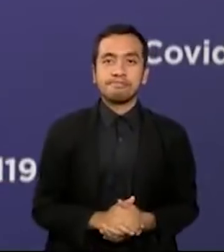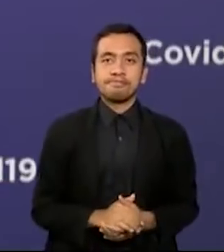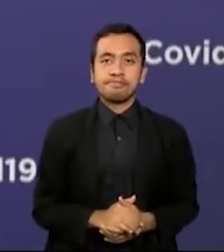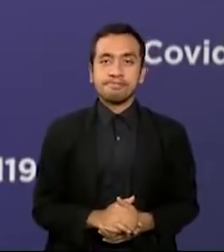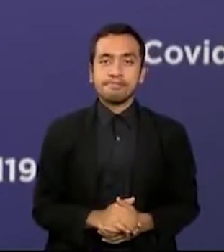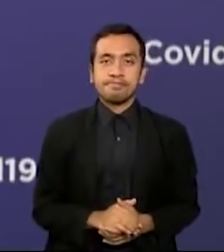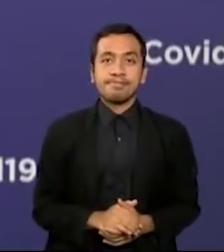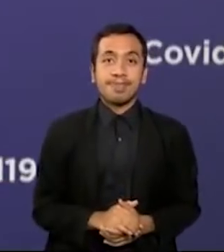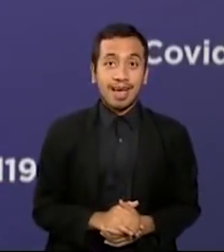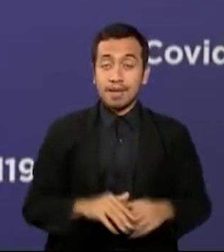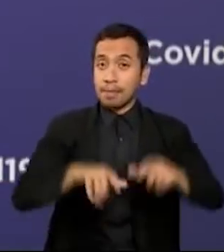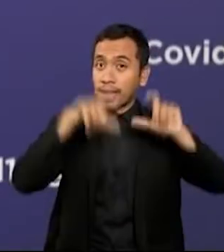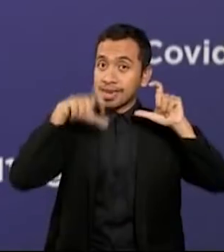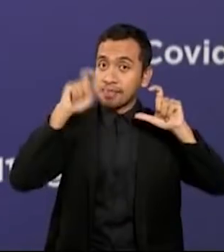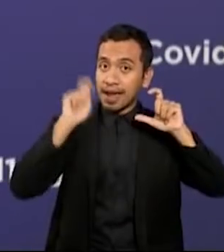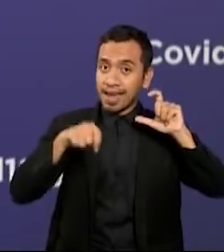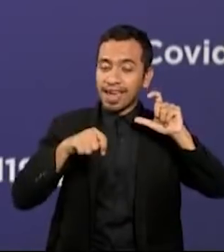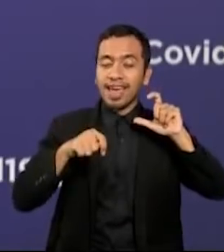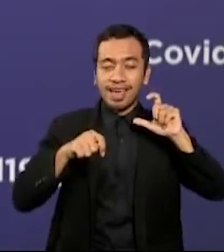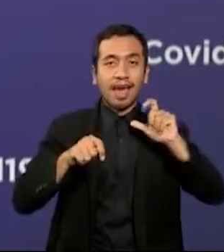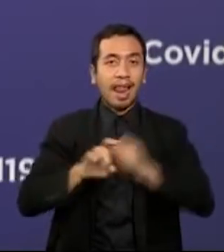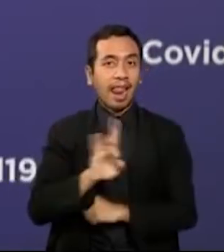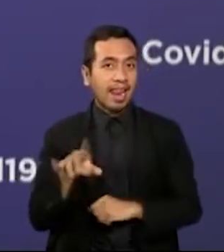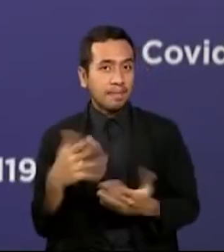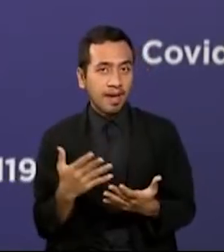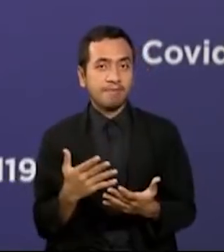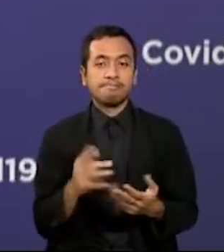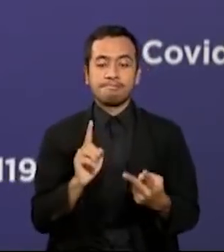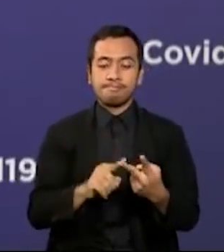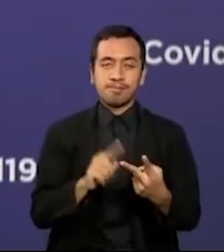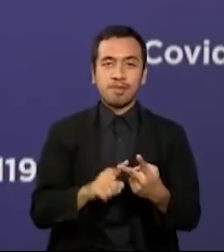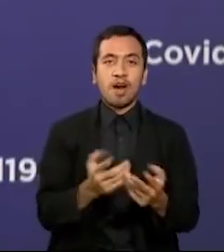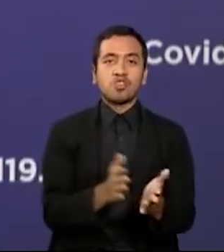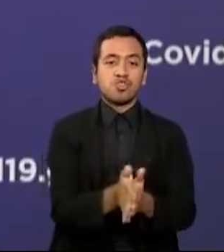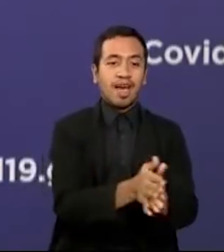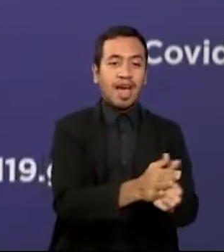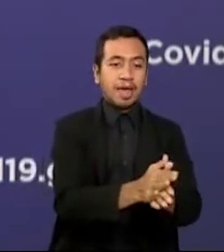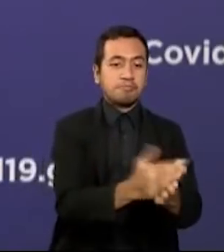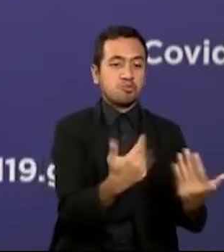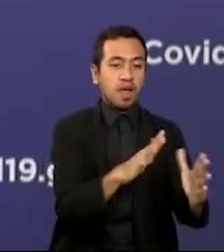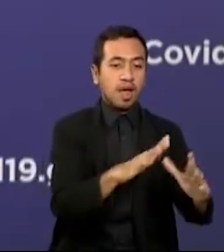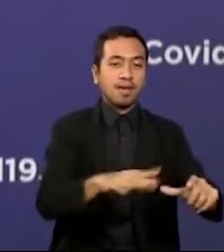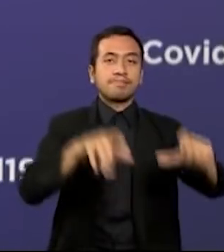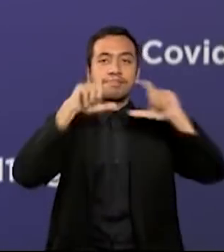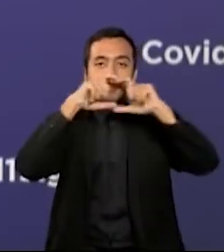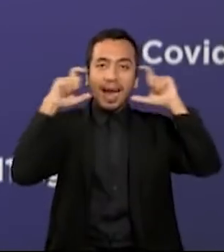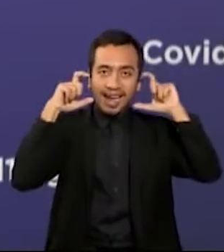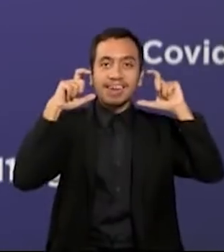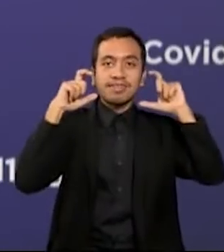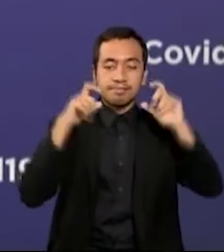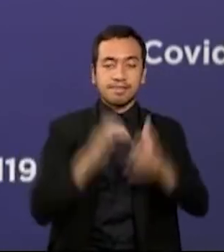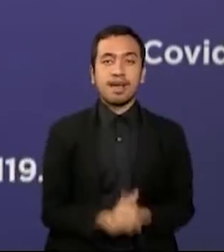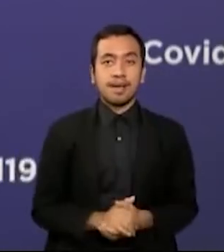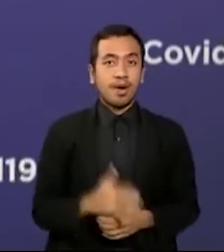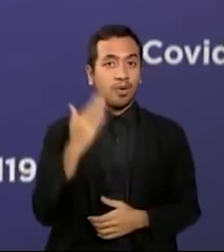menerapkan protokol kesehatan lainnya juga dengan baik, yaitu cuci tangan sebelum menggunakan masker, hindari memegang area wajah terutama